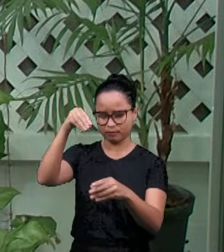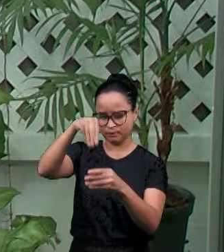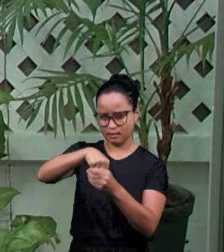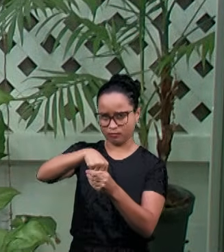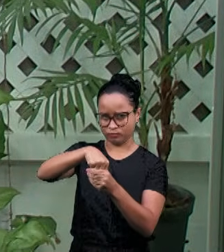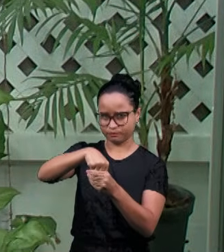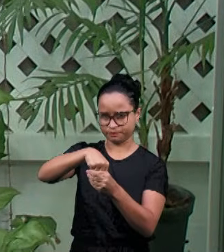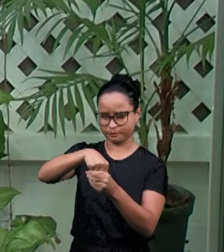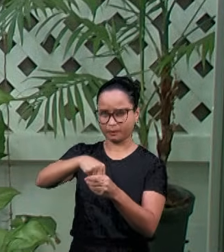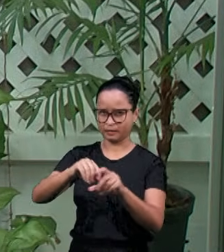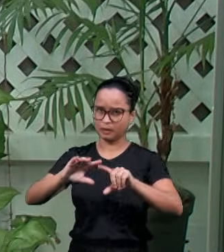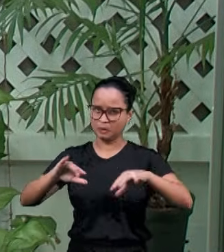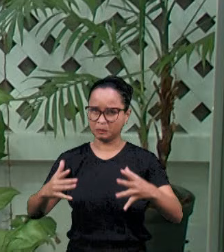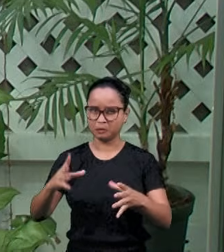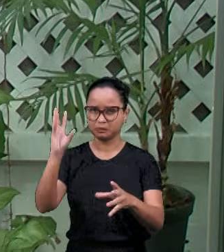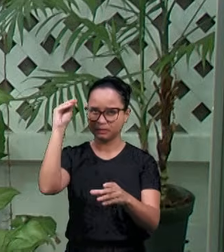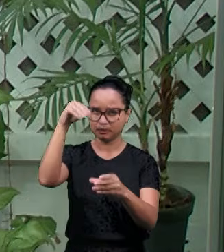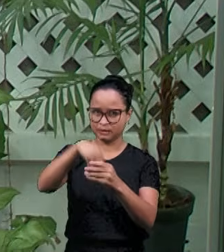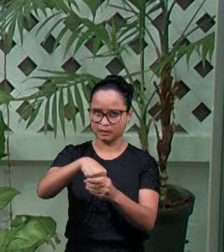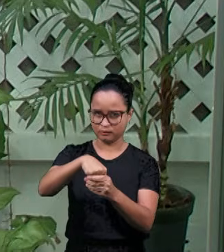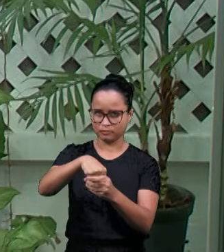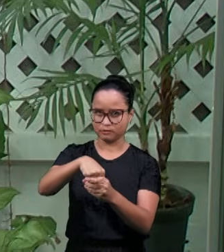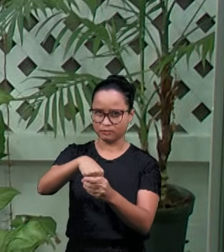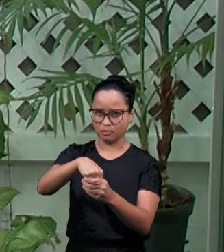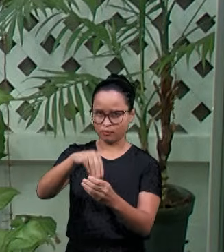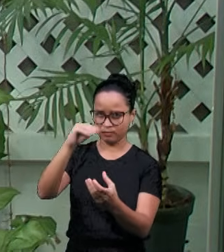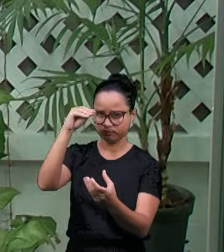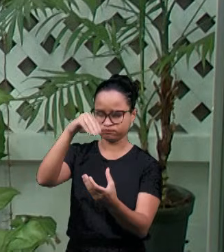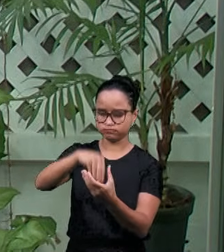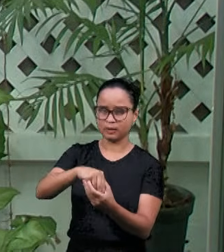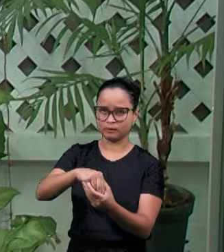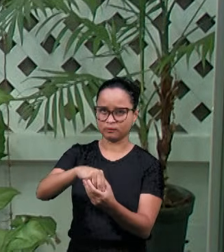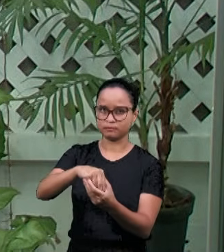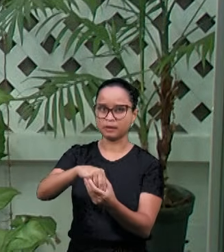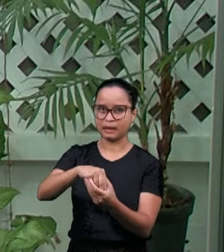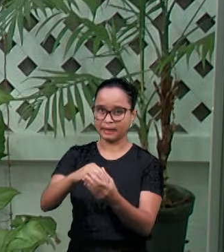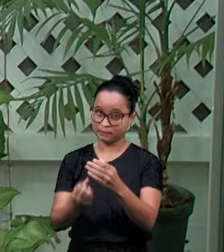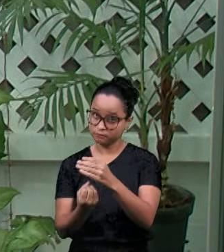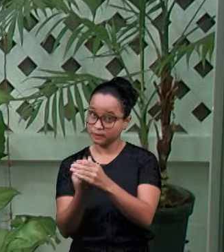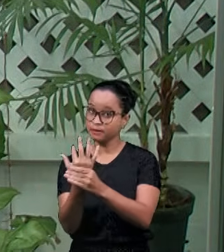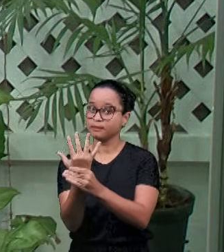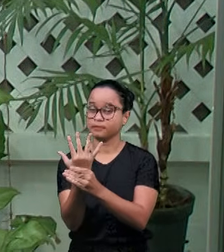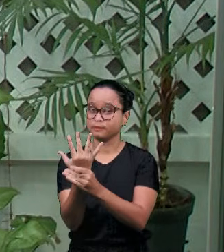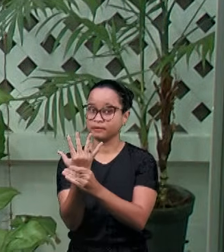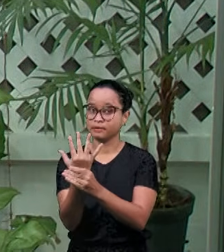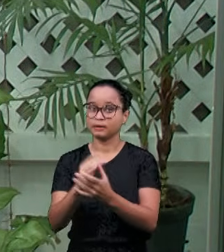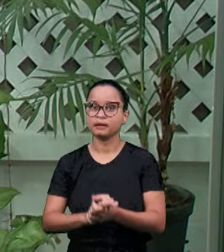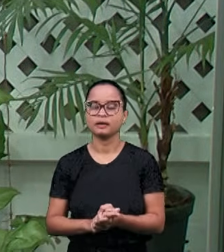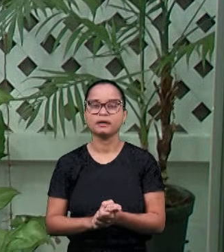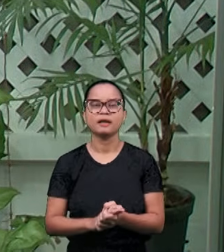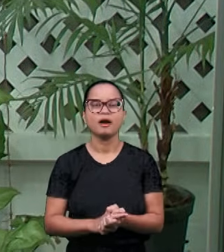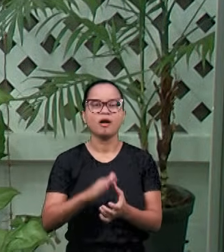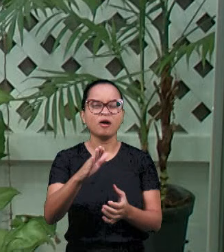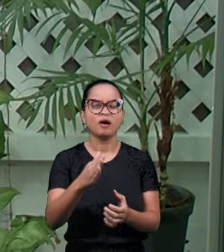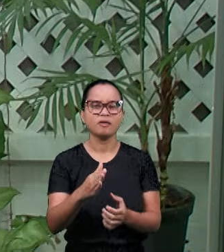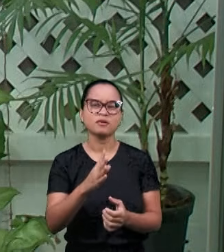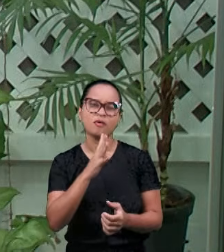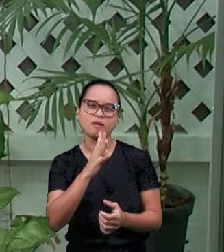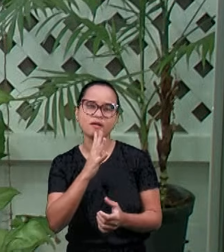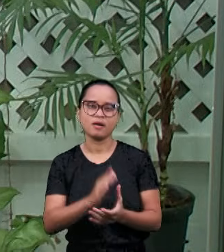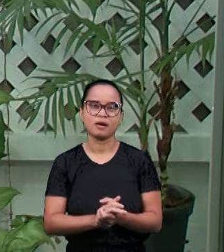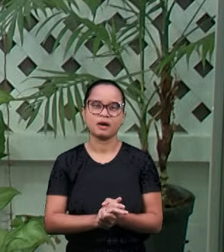À l'intérieur de ce corps, cette perle est créée. On connaît les perles qui